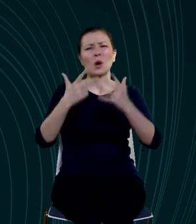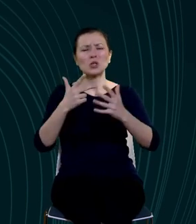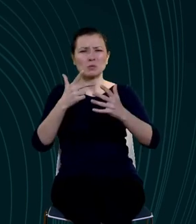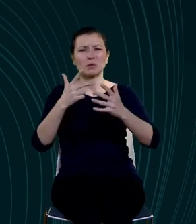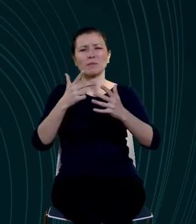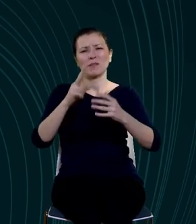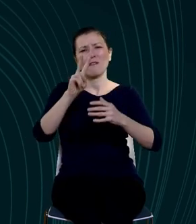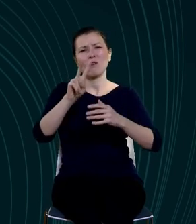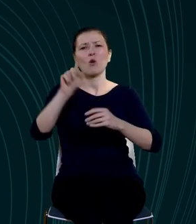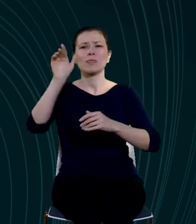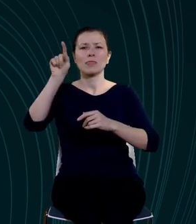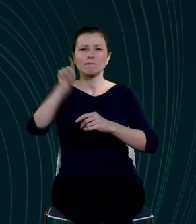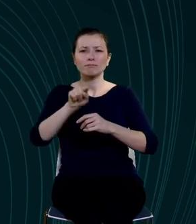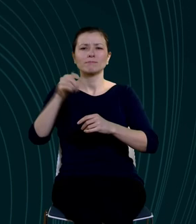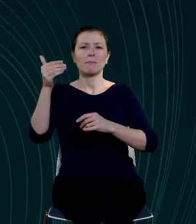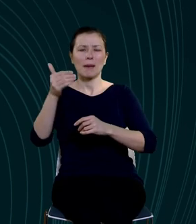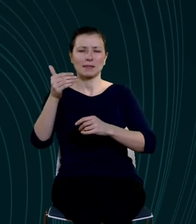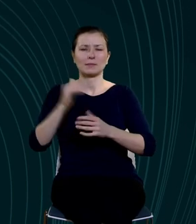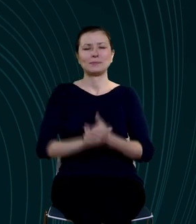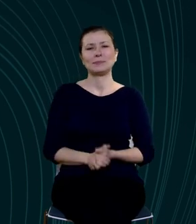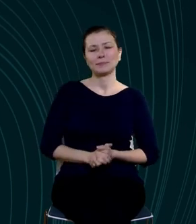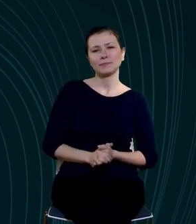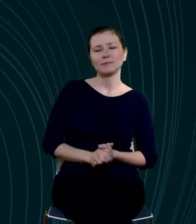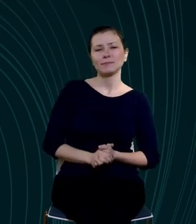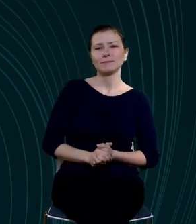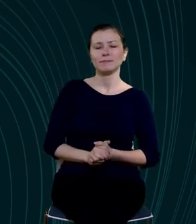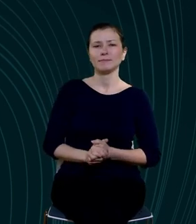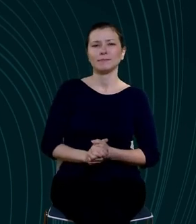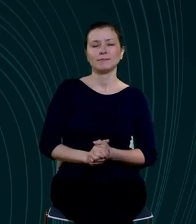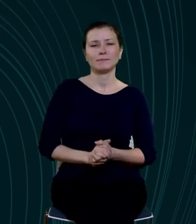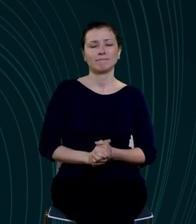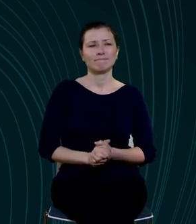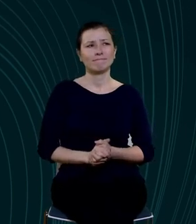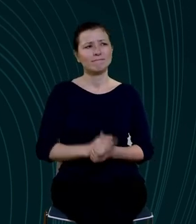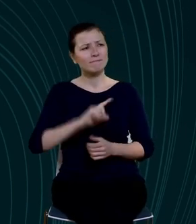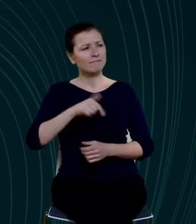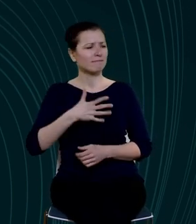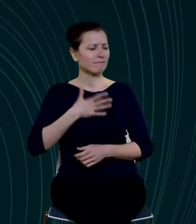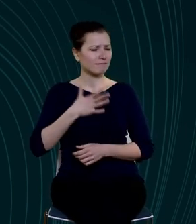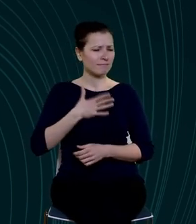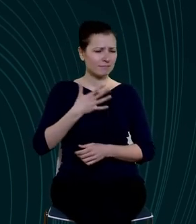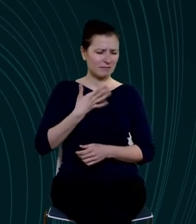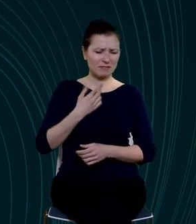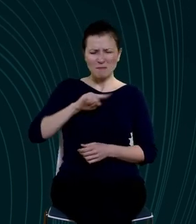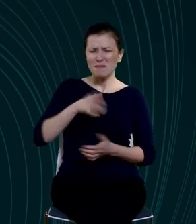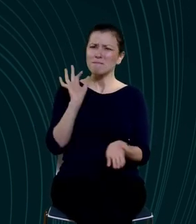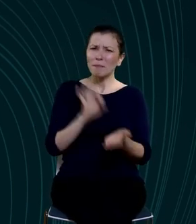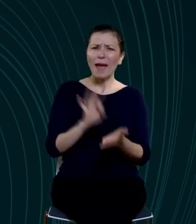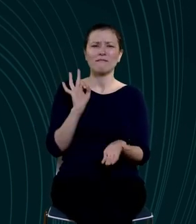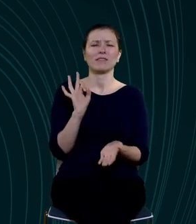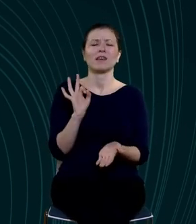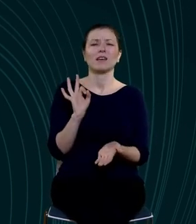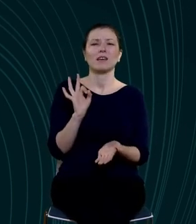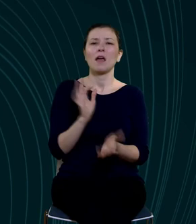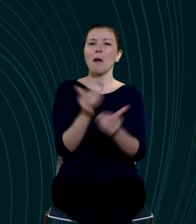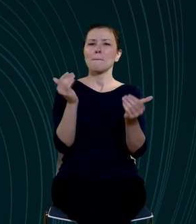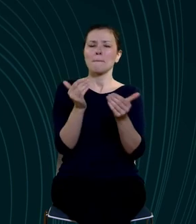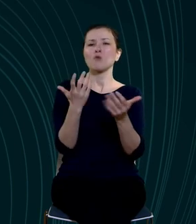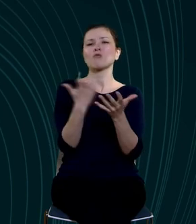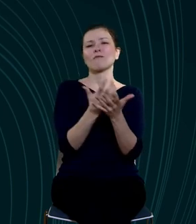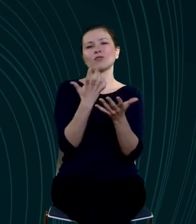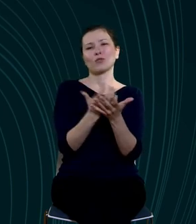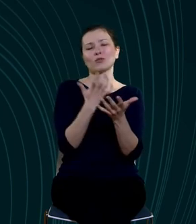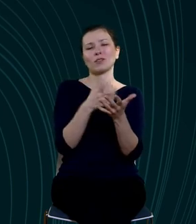zakresie częstotliwości. W związku z czym wydaje nam się, więc jesteśmy wręcz pewni, że można